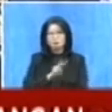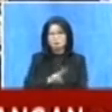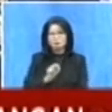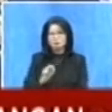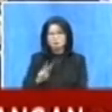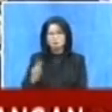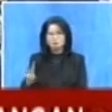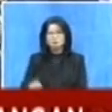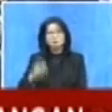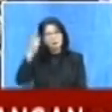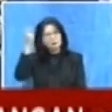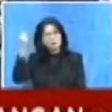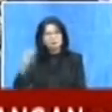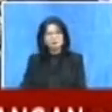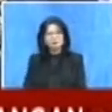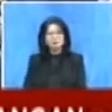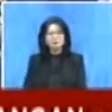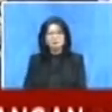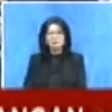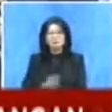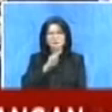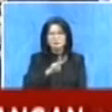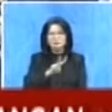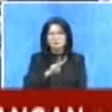2022 direncanakan sebesar